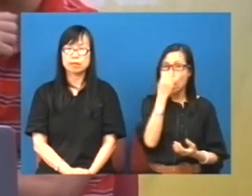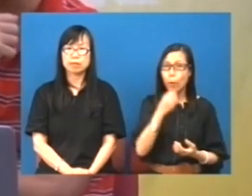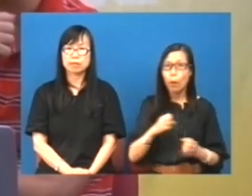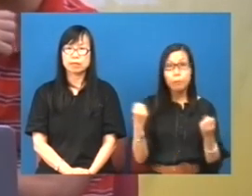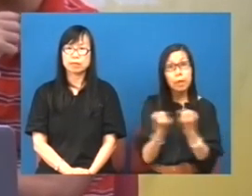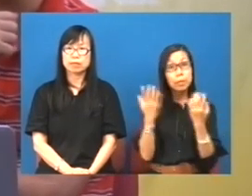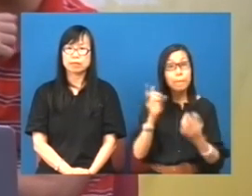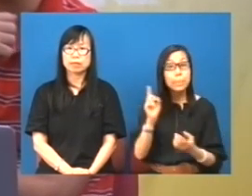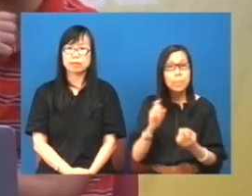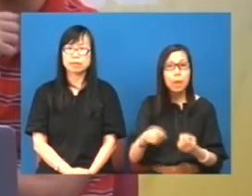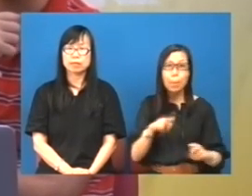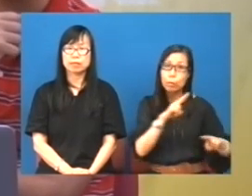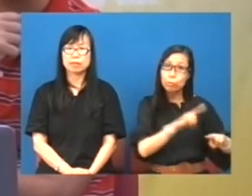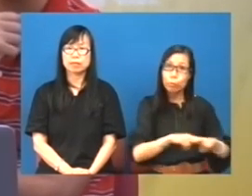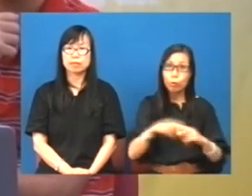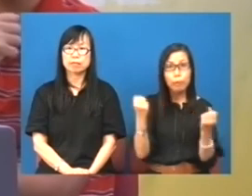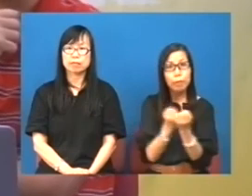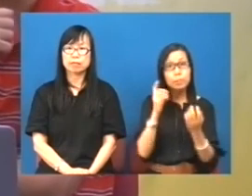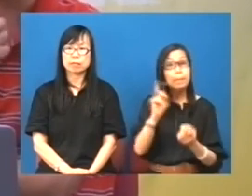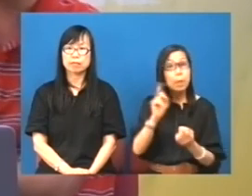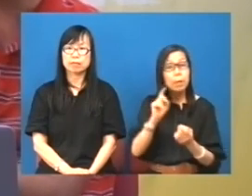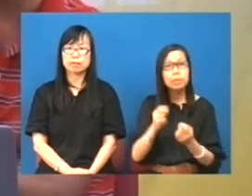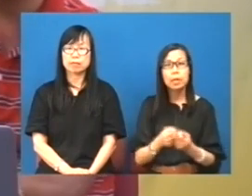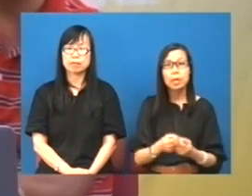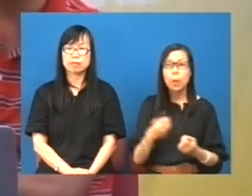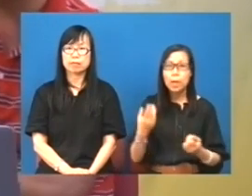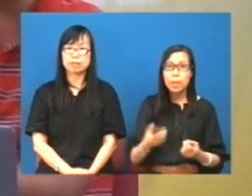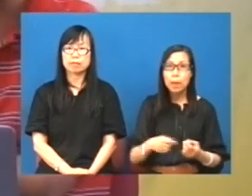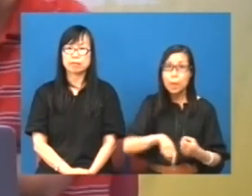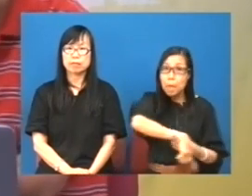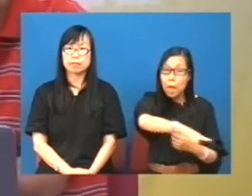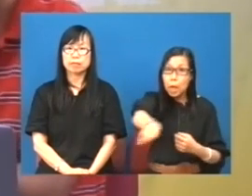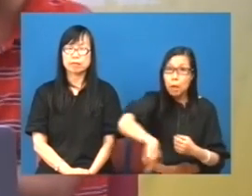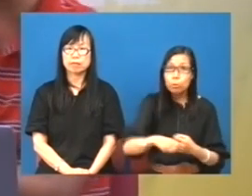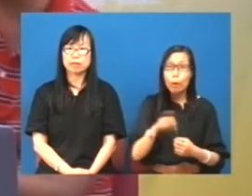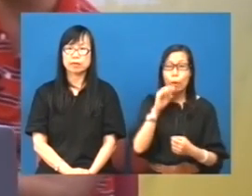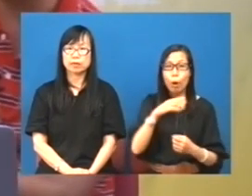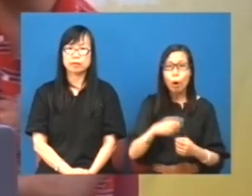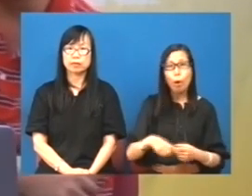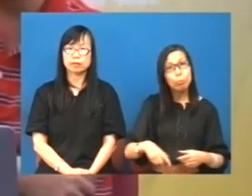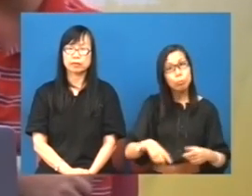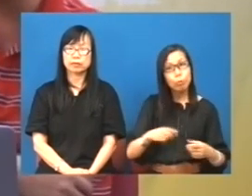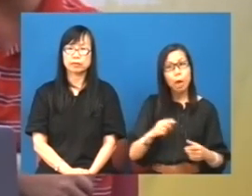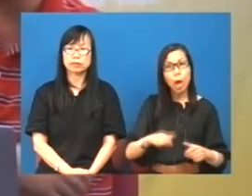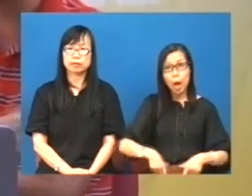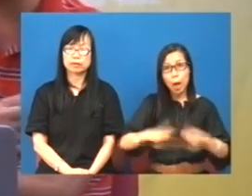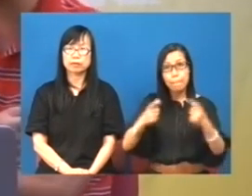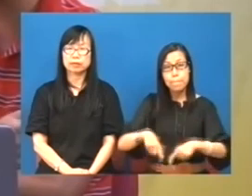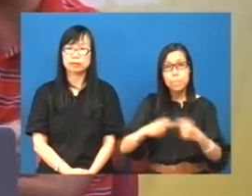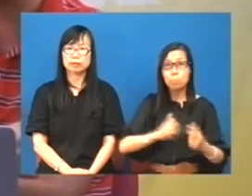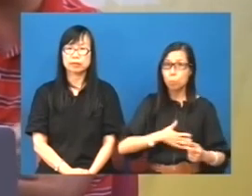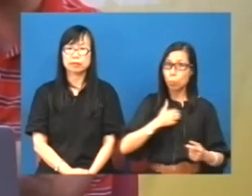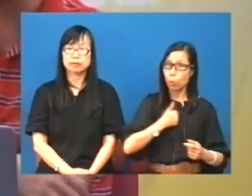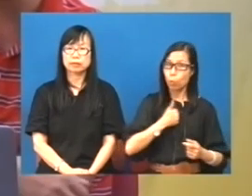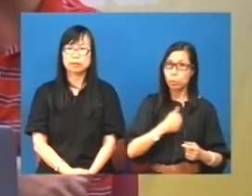事或者甚至我們剛才有大球場講到龍老師甚至講到陳茂波其實雖然是三宗